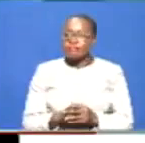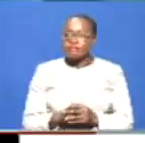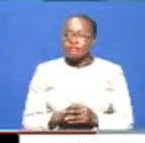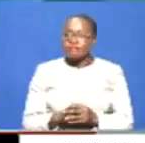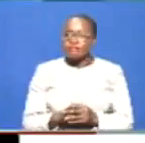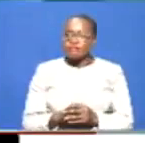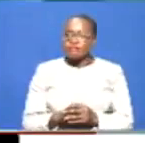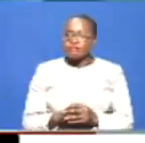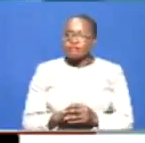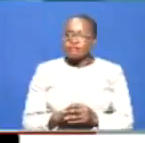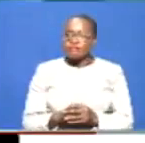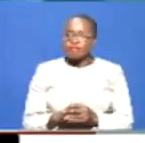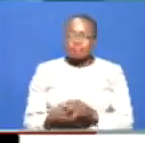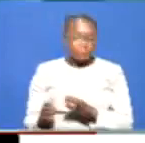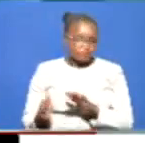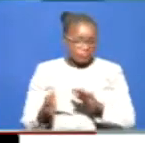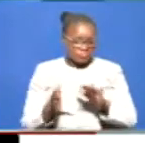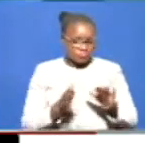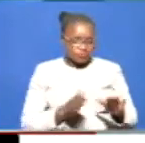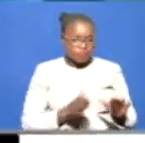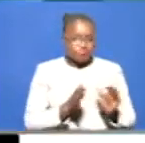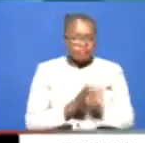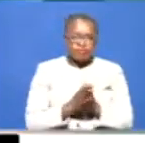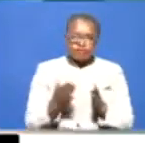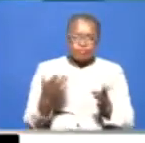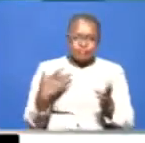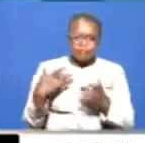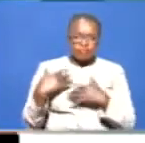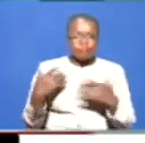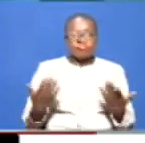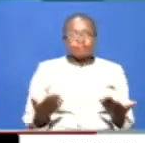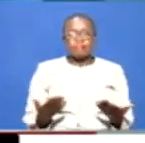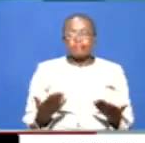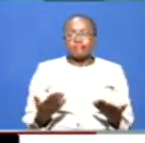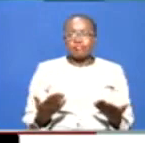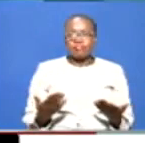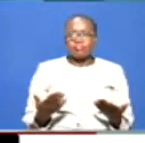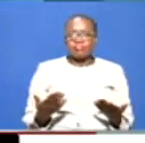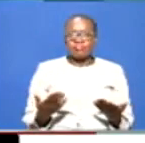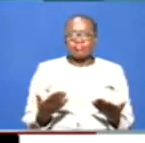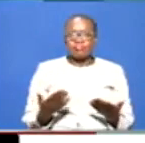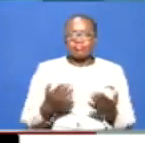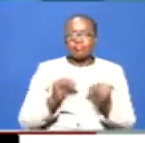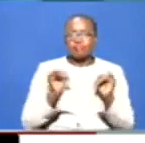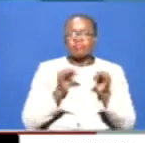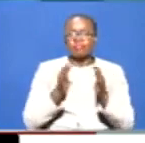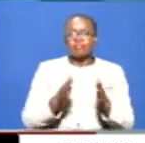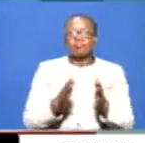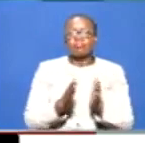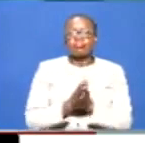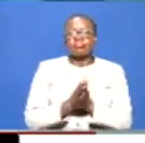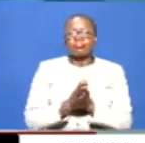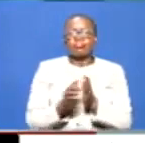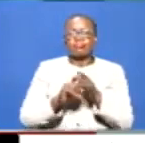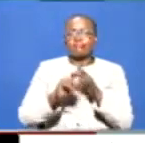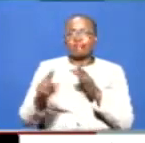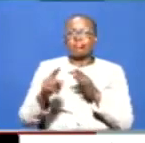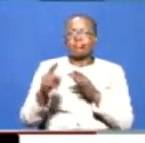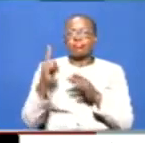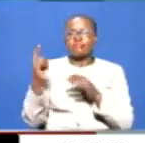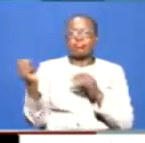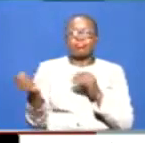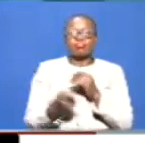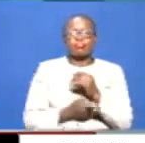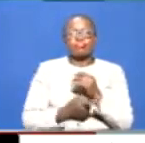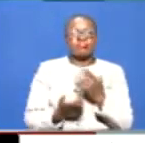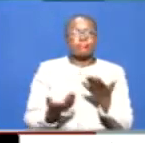Na mtazamaji, maswala sasa yanaibuka kuhusu jinsi mwanahabari Gatonye Gathura alivyotoweka kwa zaidi ya mwezi mmoja kabla ya mwili wake